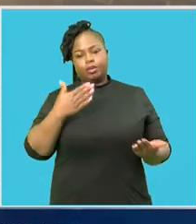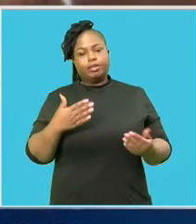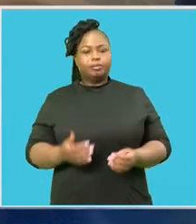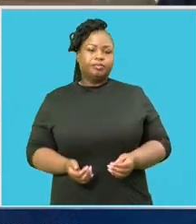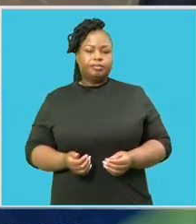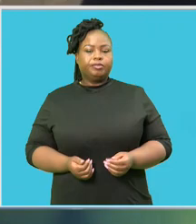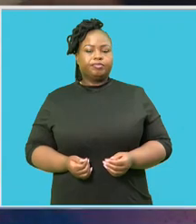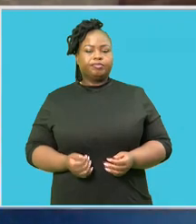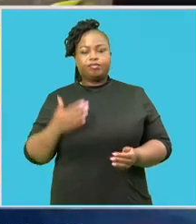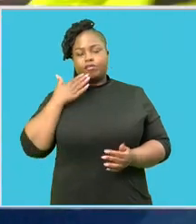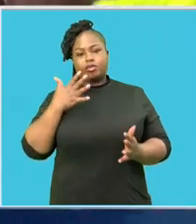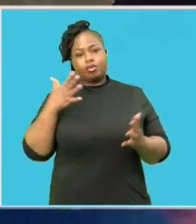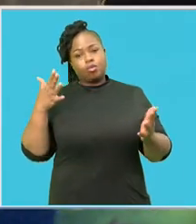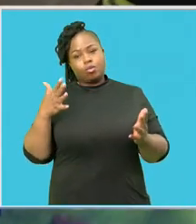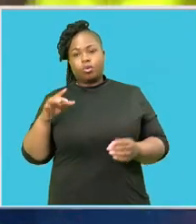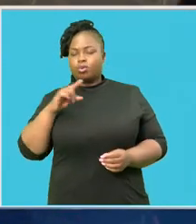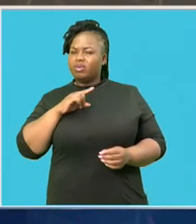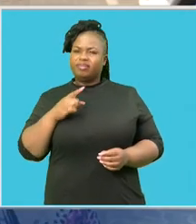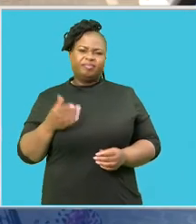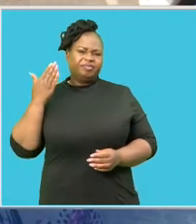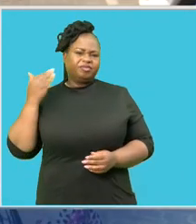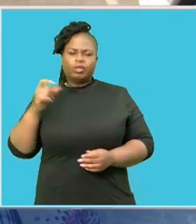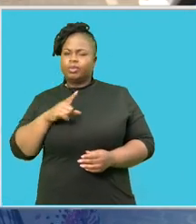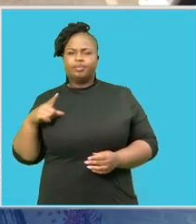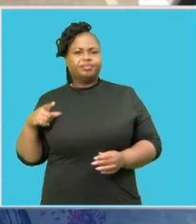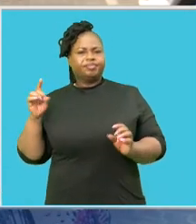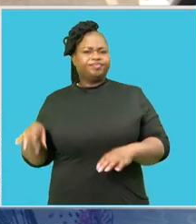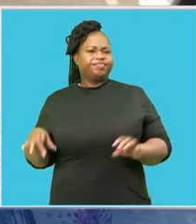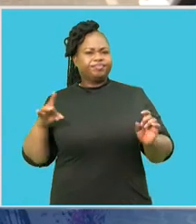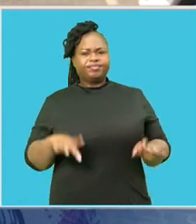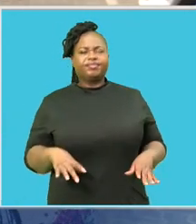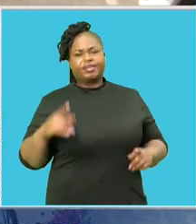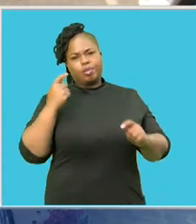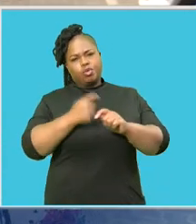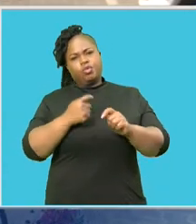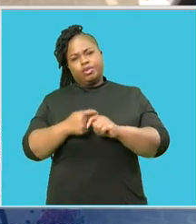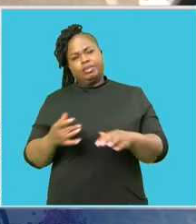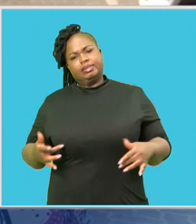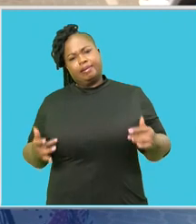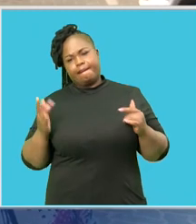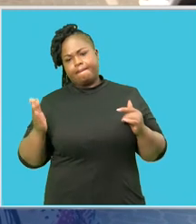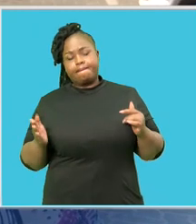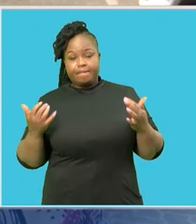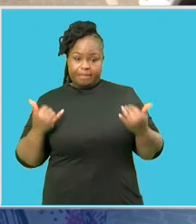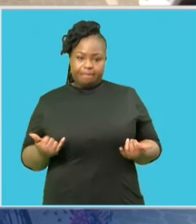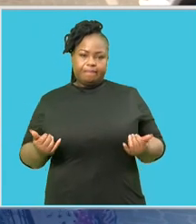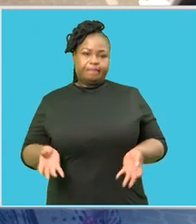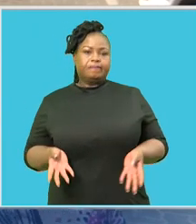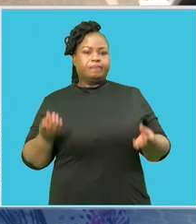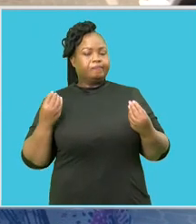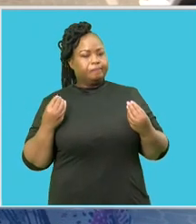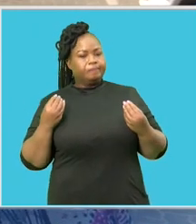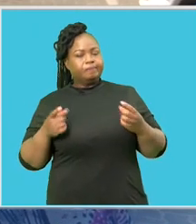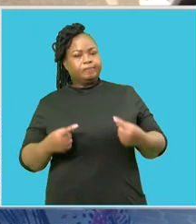Ngibonga kakhulu ngoba kade sihlele ihlupheka sihlale emkhukhwini, namhla sithole indawo